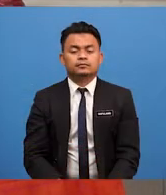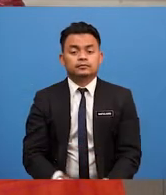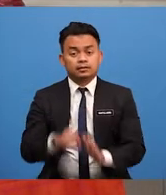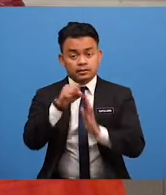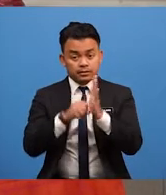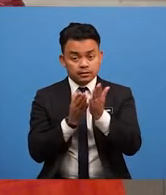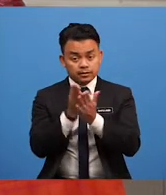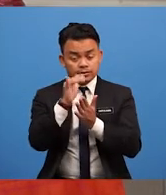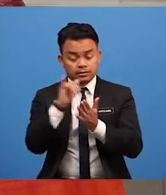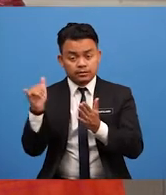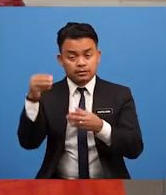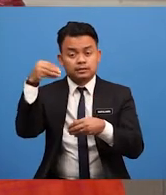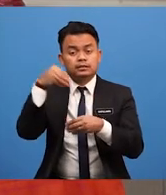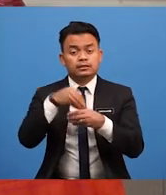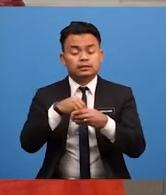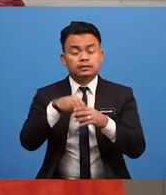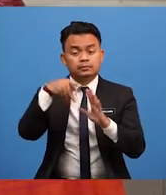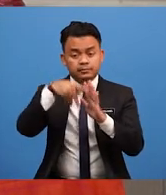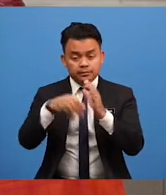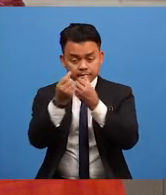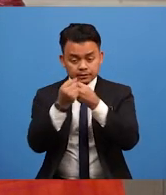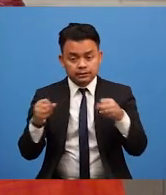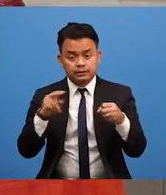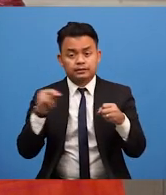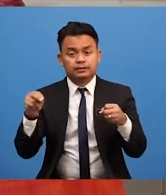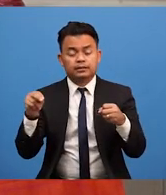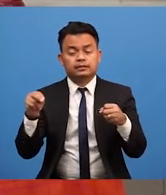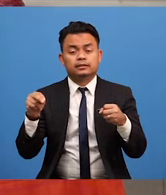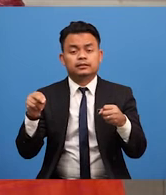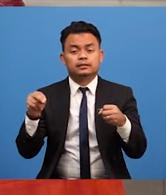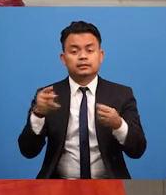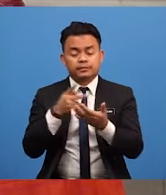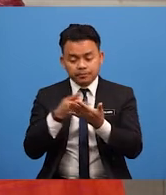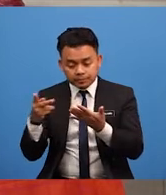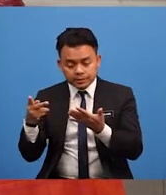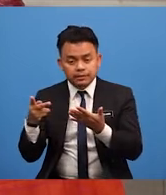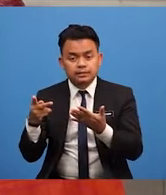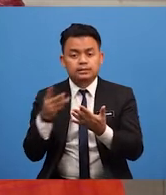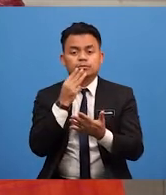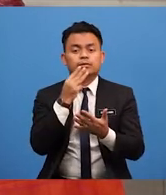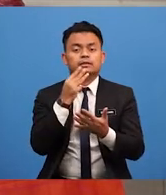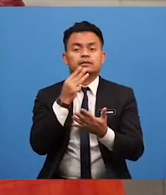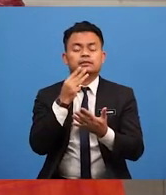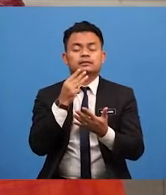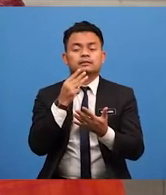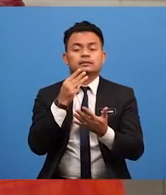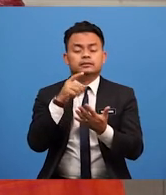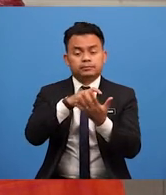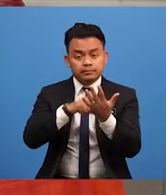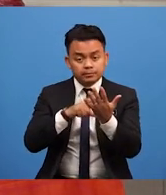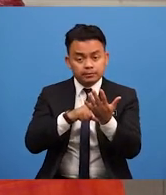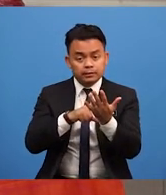Seterusnya, dalam penyediaan paste warna batik cetak, bahan-bahan perlu disukat dalam